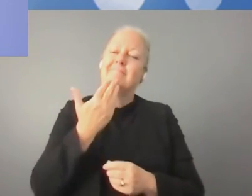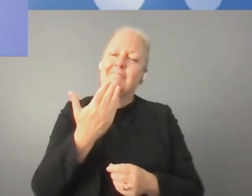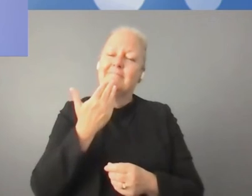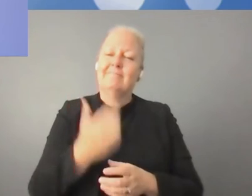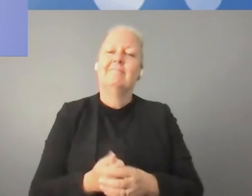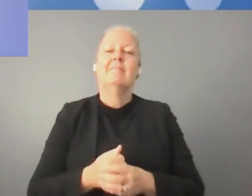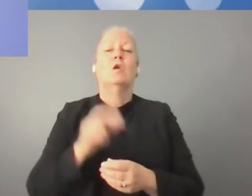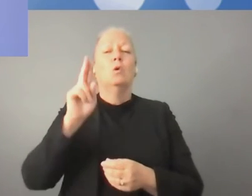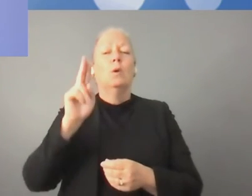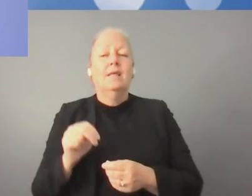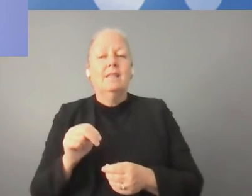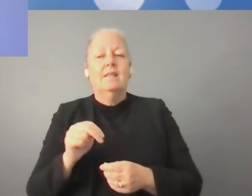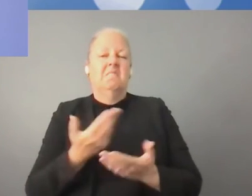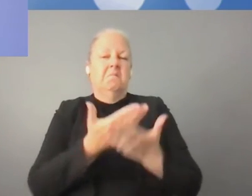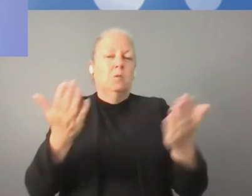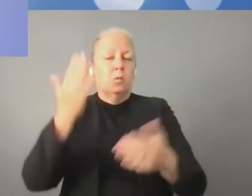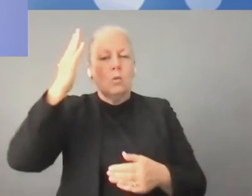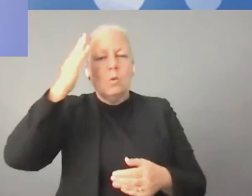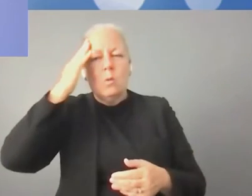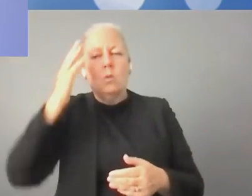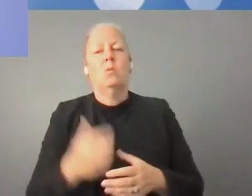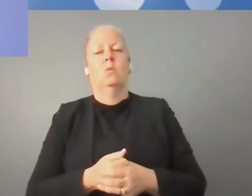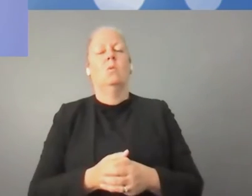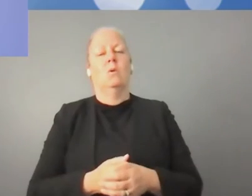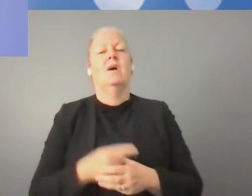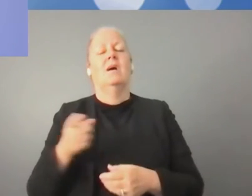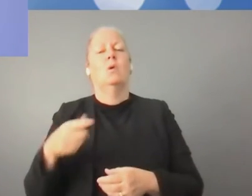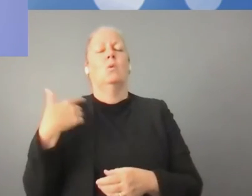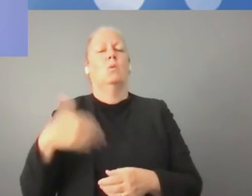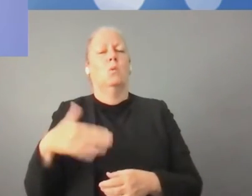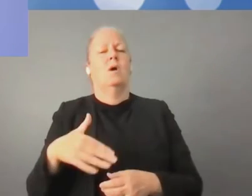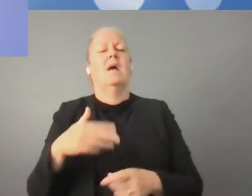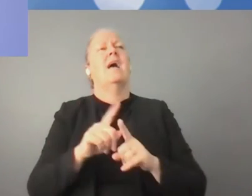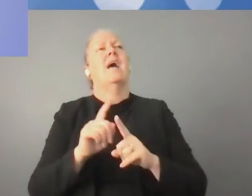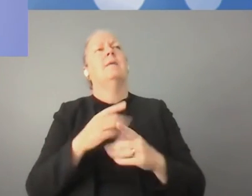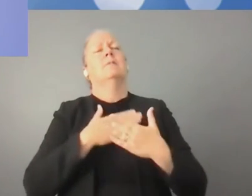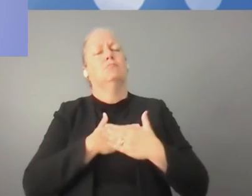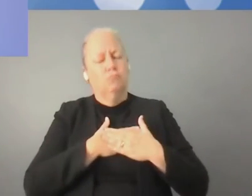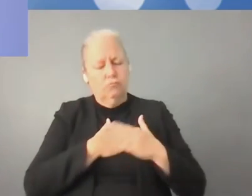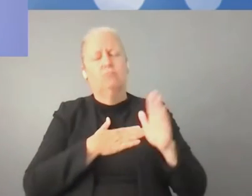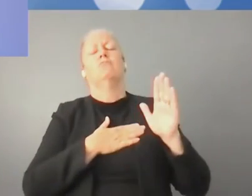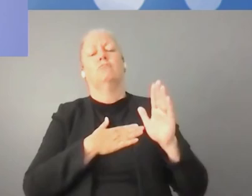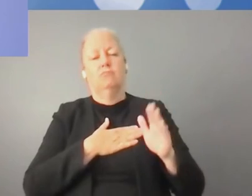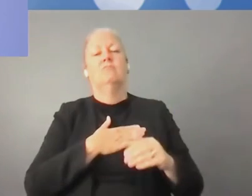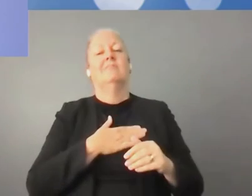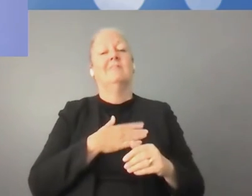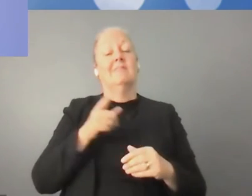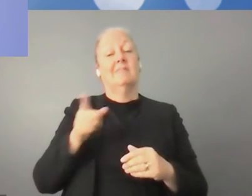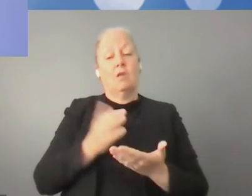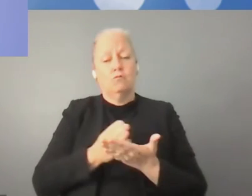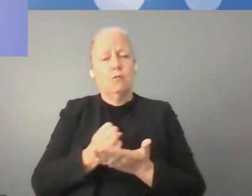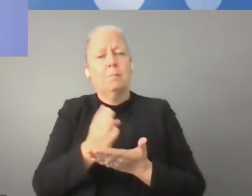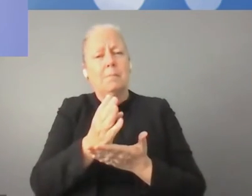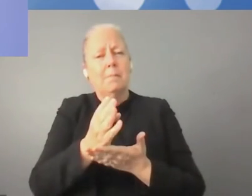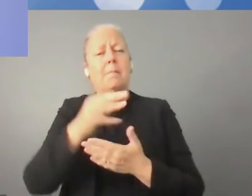очень короткий комментарий со стороны госпожи Марии Спатолизану. Как вам известно, Организация